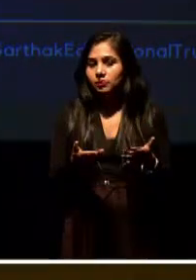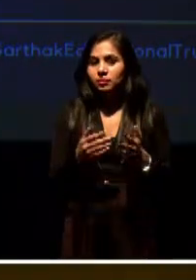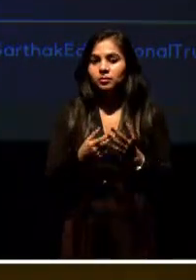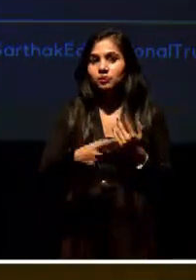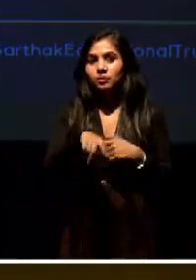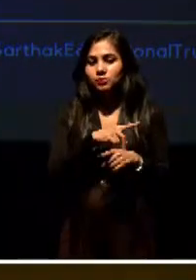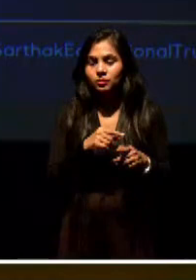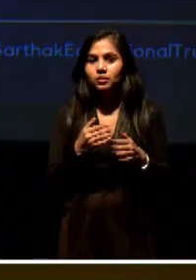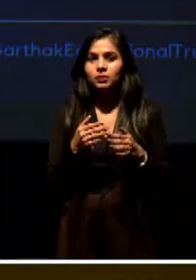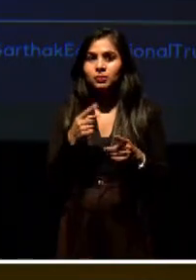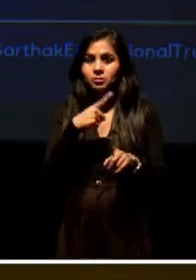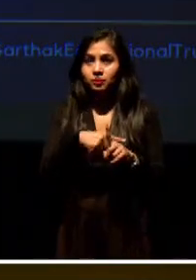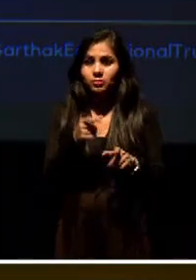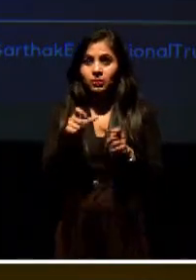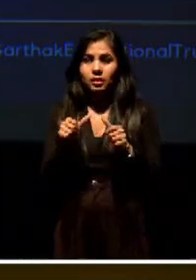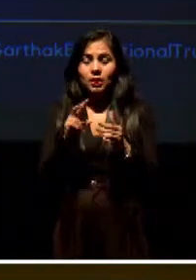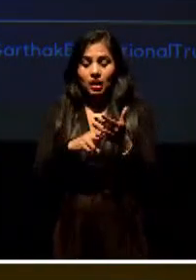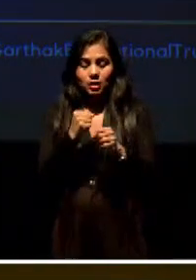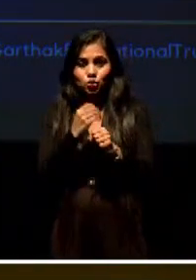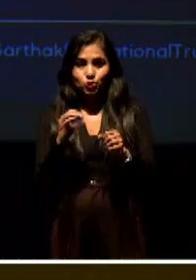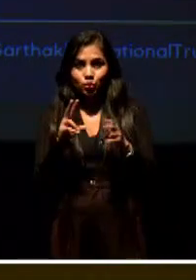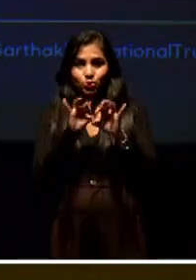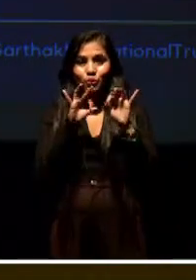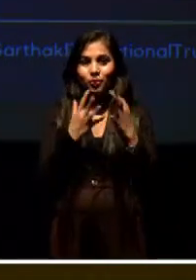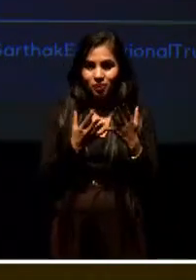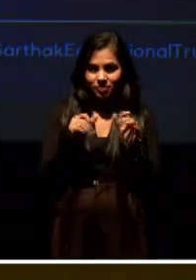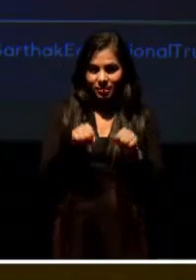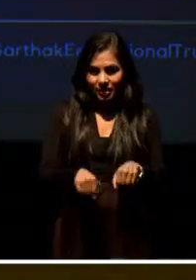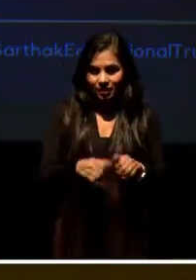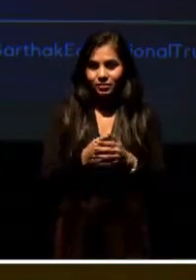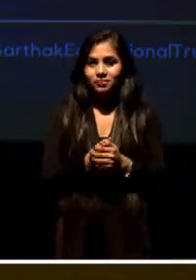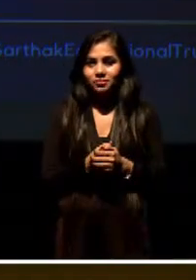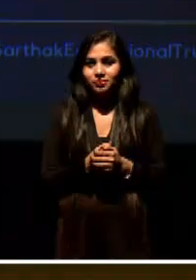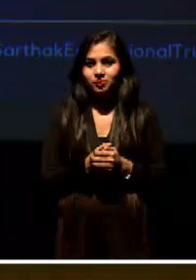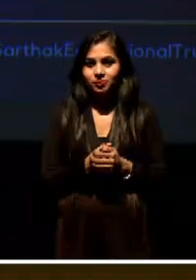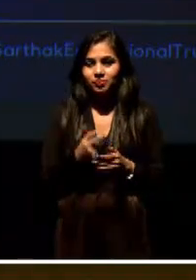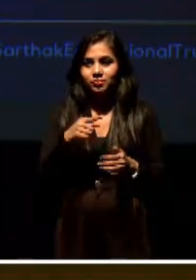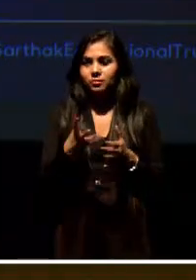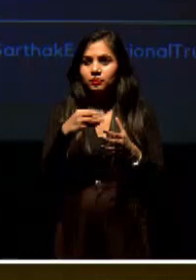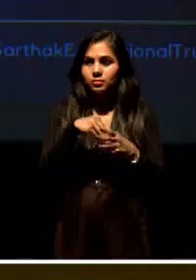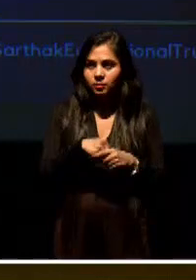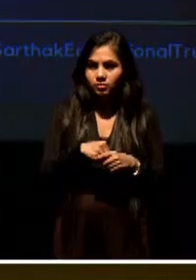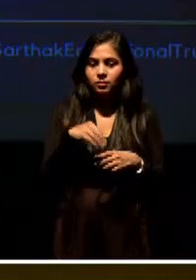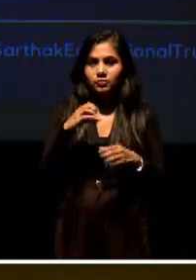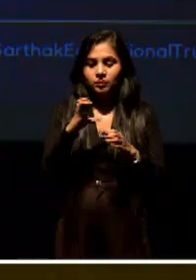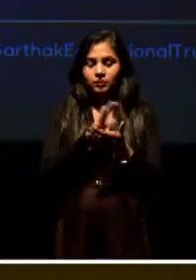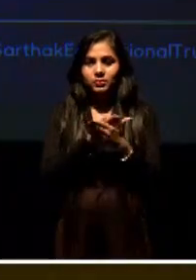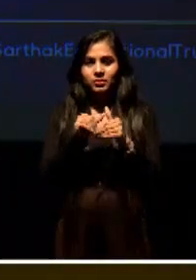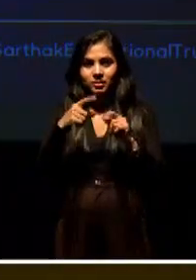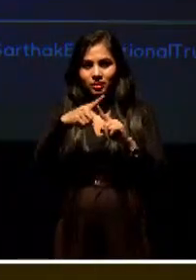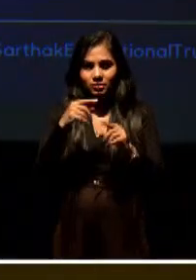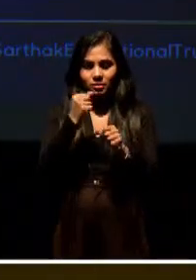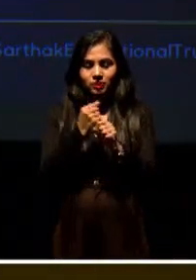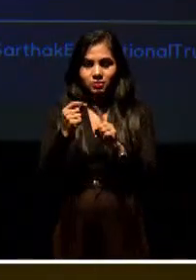हैं, इनफैक्ट पूरी एक एनजीओ फैमिलीज़ जो हमारी है, बहुत सारे एनजीओज़ कनेक्टेड हैं, उनके लिए भी चैट जीपीटी के यूज़ के लिए